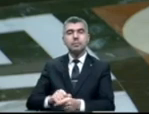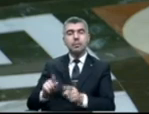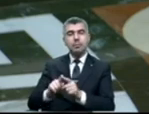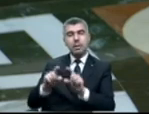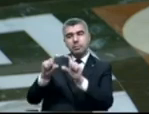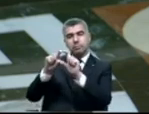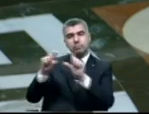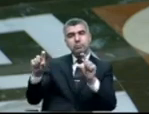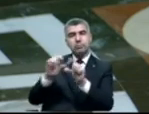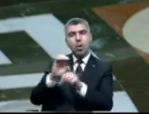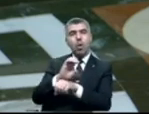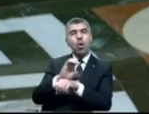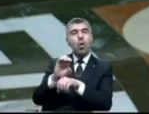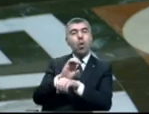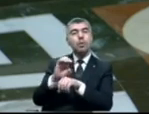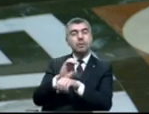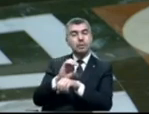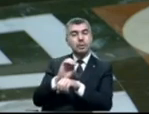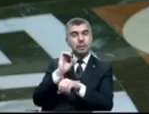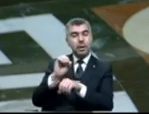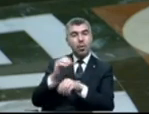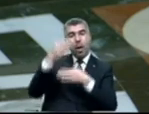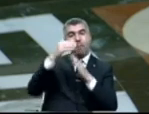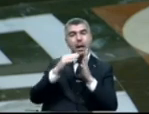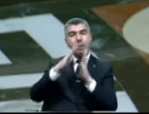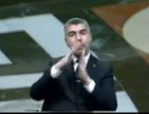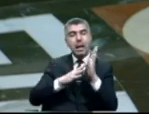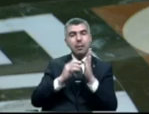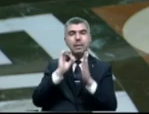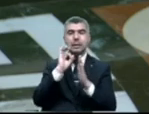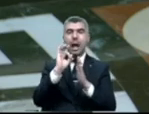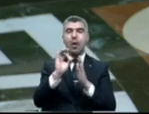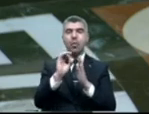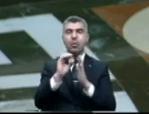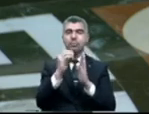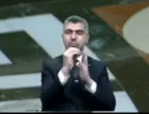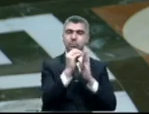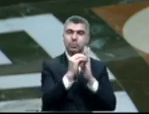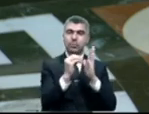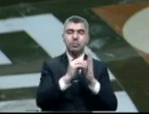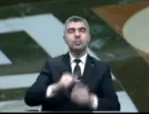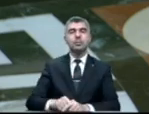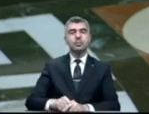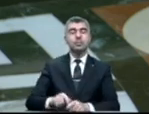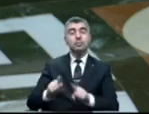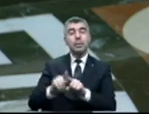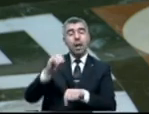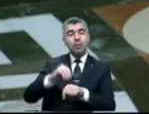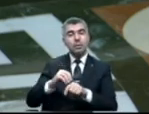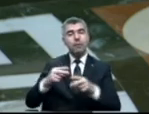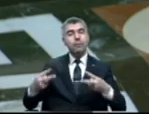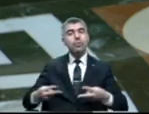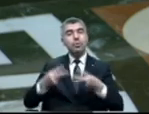الرمز الجماعي تيغوار دو ماروك بارابور لترويج المنتجات المجالية، إنشاء الأسواق